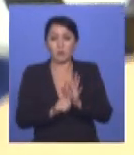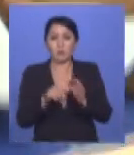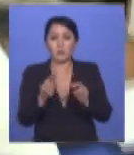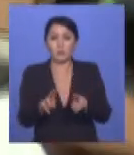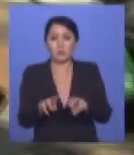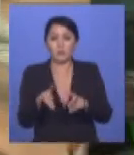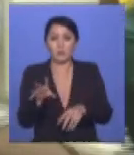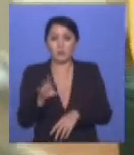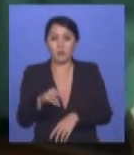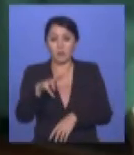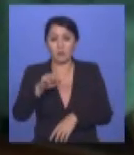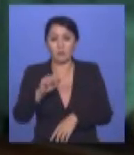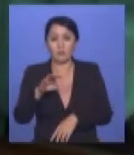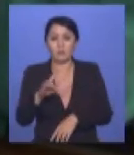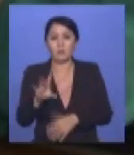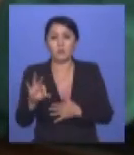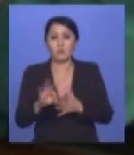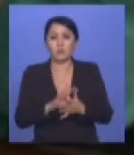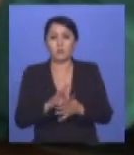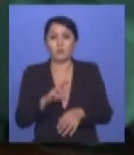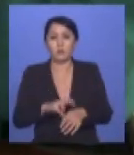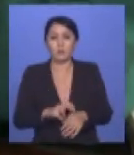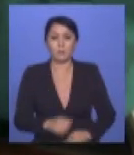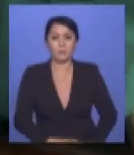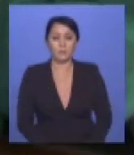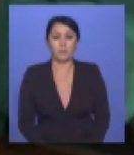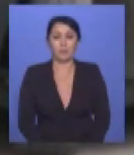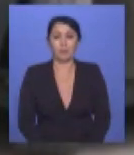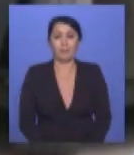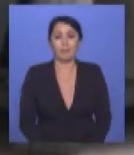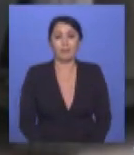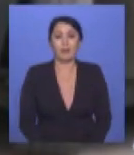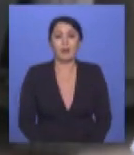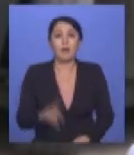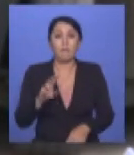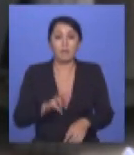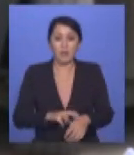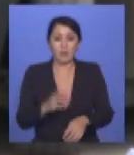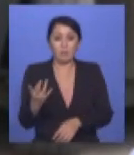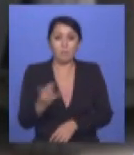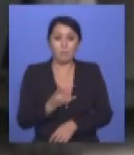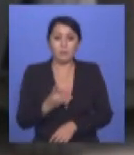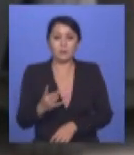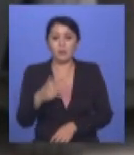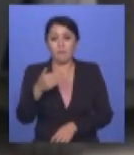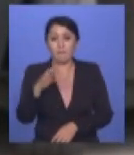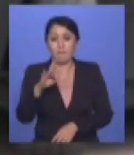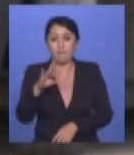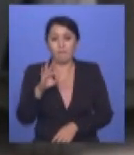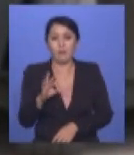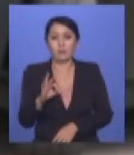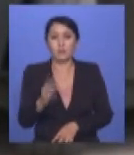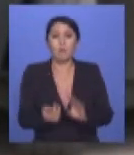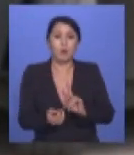маман жетіспейді. Бұл кардиолог, педиатр және жедел жәрдем дәрігерлері. Дәрігер қажет болған жағдайды